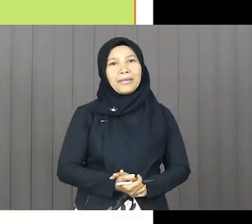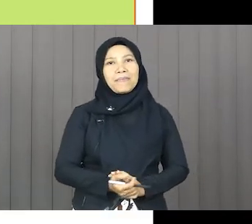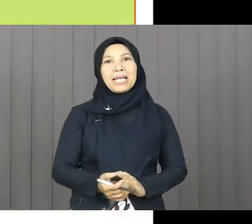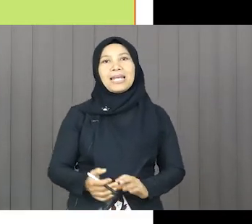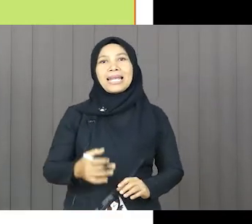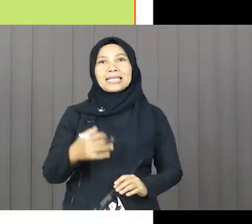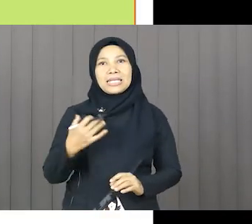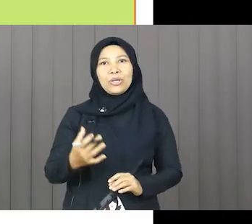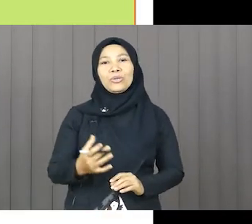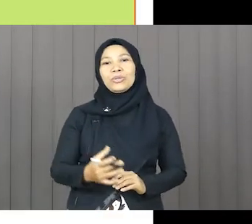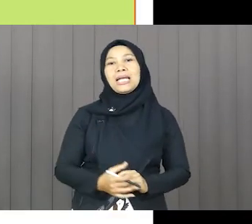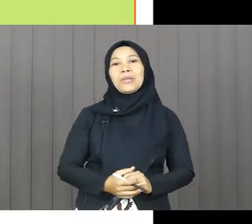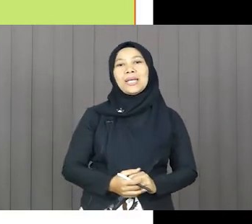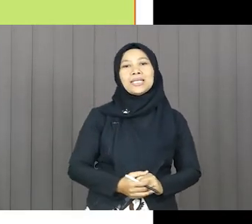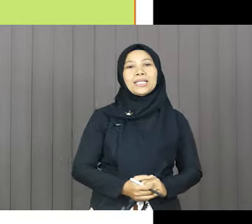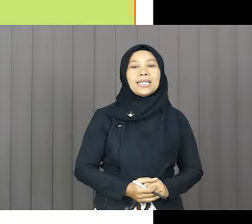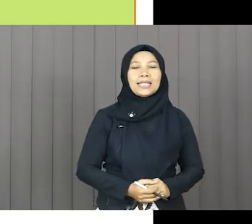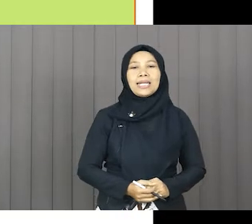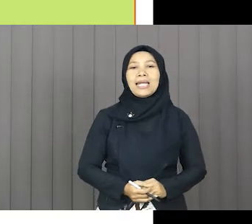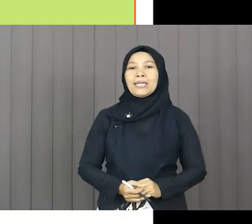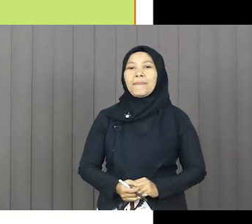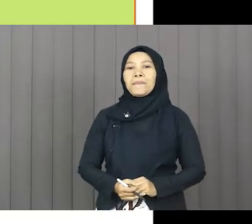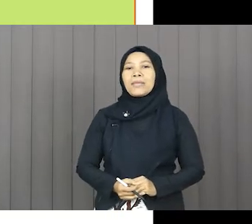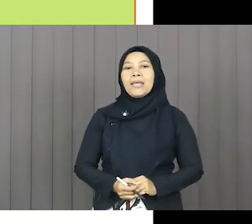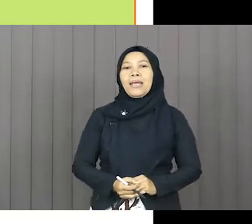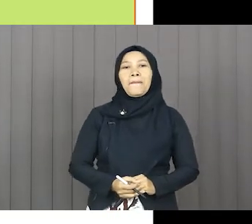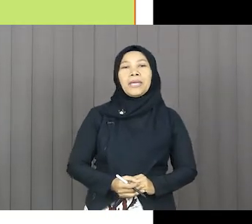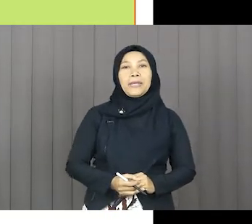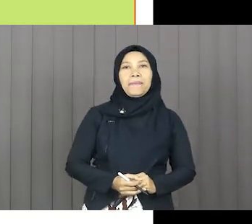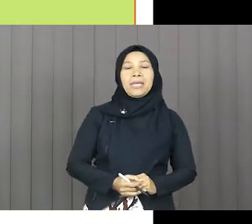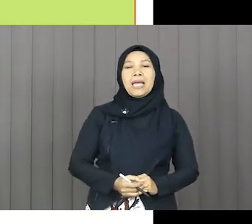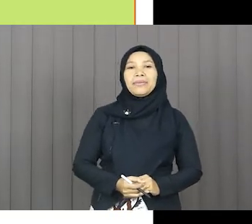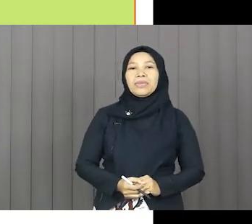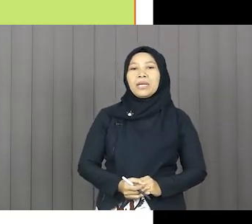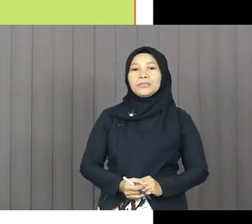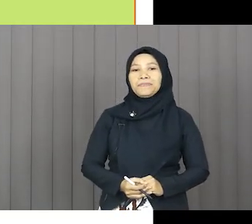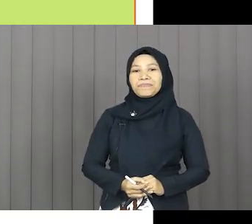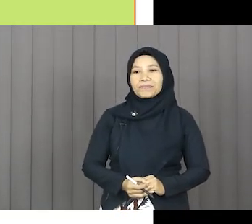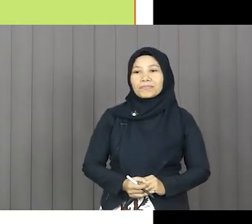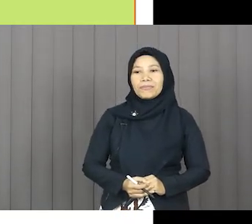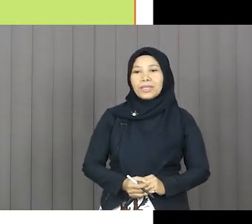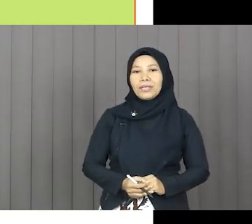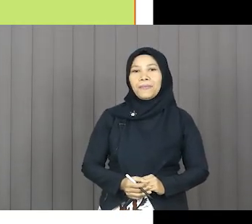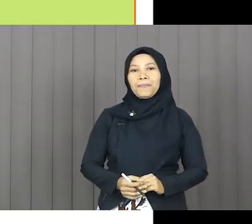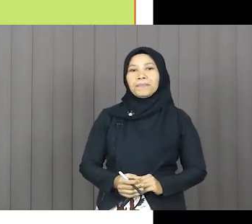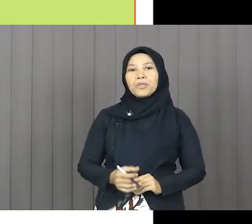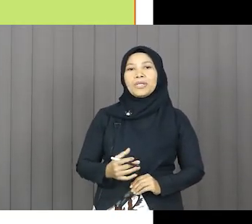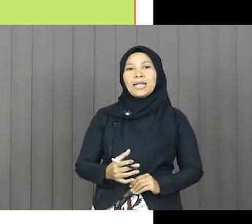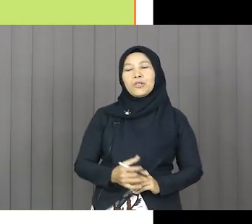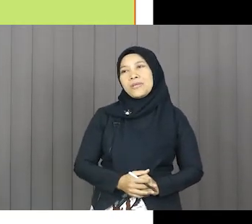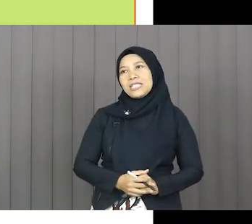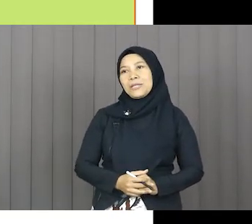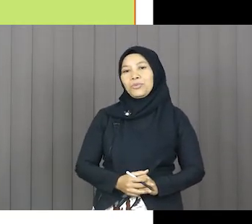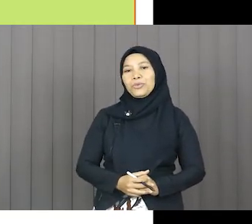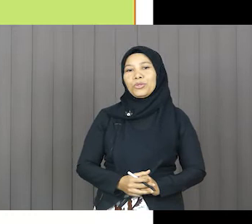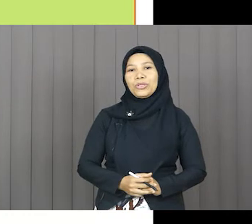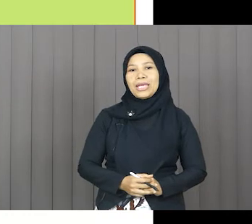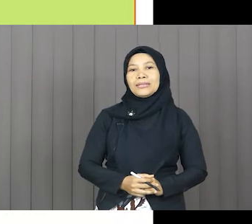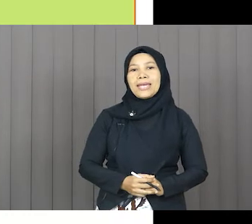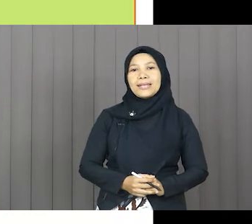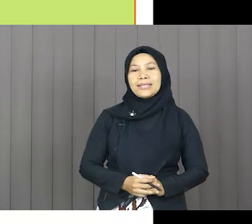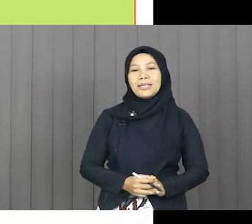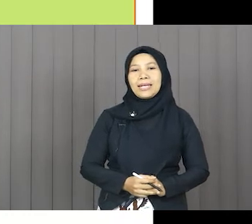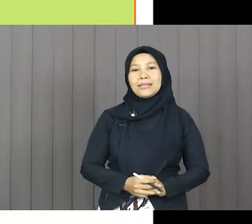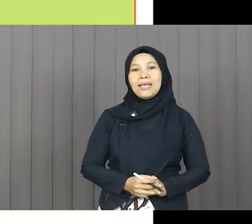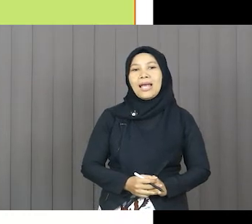dipertimbangkan bagaimana rasio utang luar negeri terhadap PDB atau produk domestik bruto